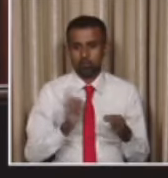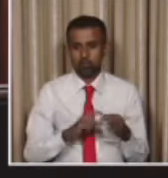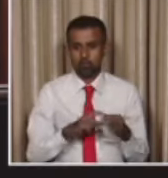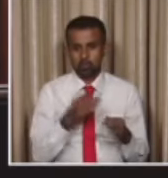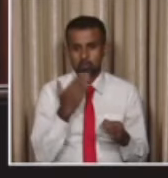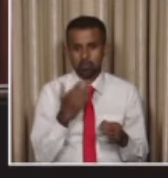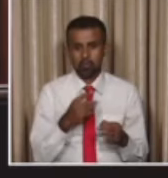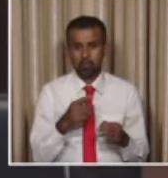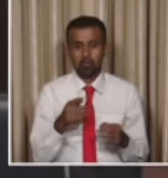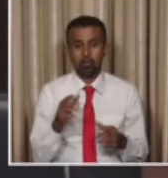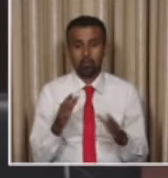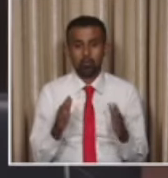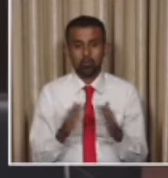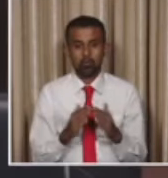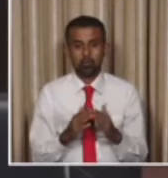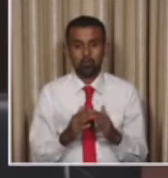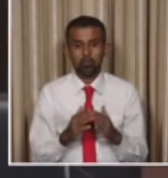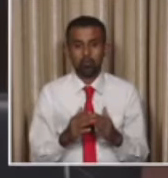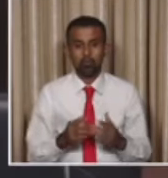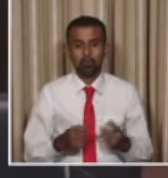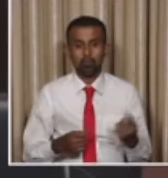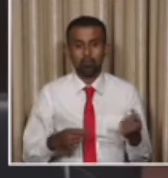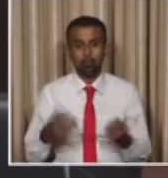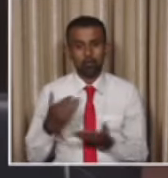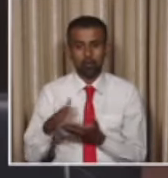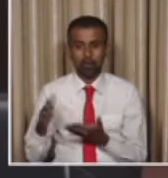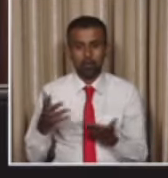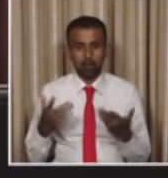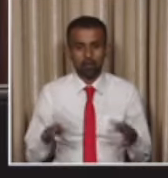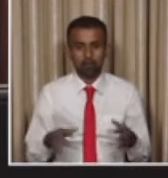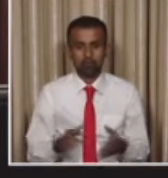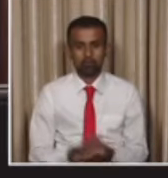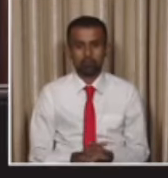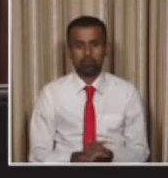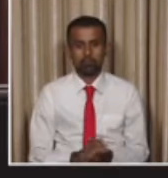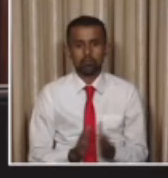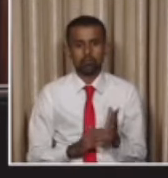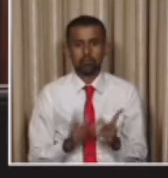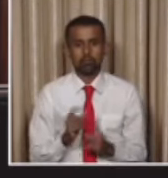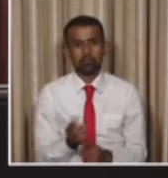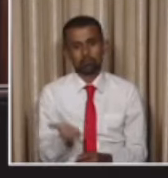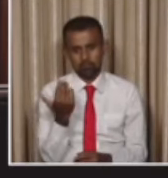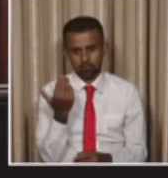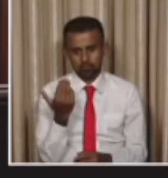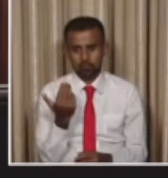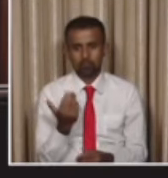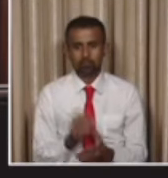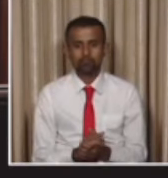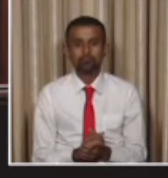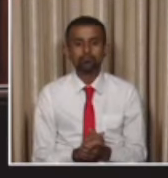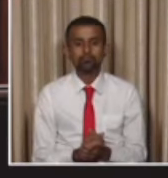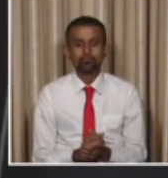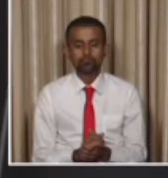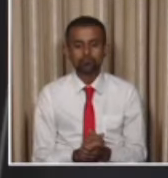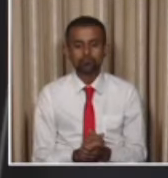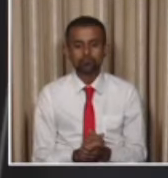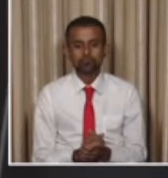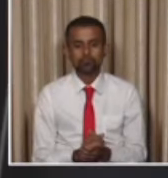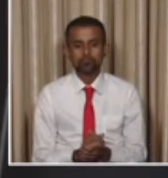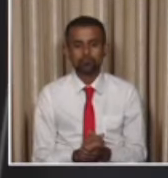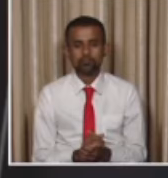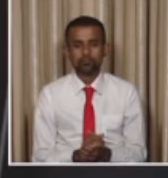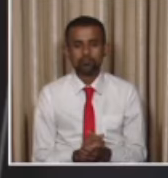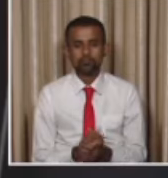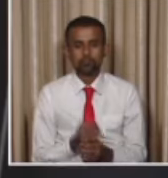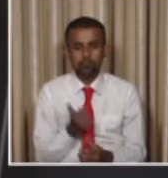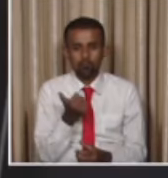ආණ්ඩු කාලේ දේපළ බිම්වල ඔබතුමා කොහොමරි ගෙවුවා කියලා. ඔබතුමාට අවස්ථාව. බන්දුල ගුණාතුමාට. කරුණා කරලා මම